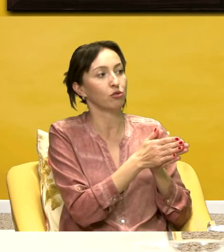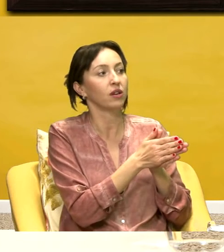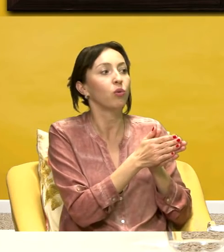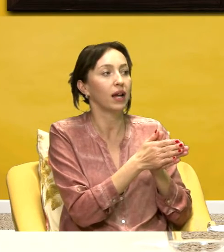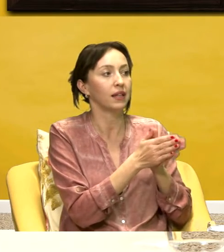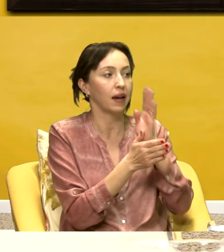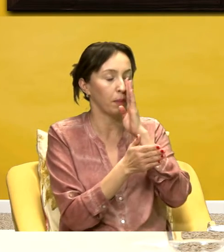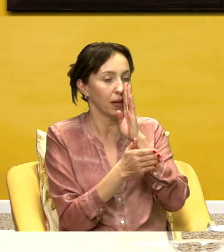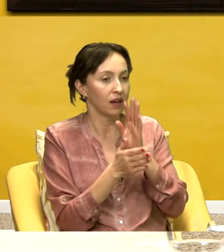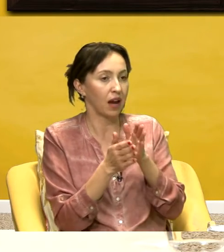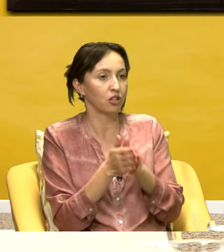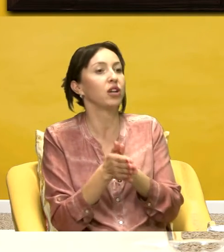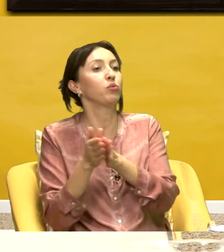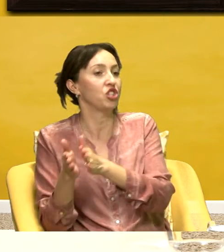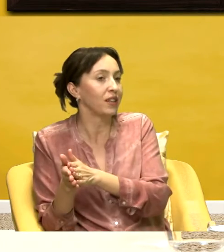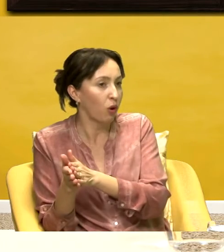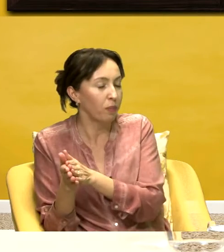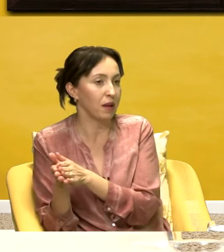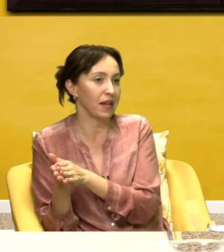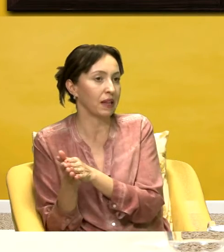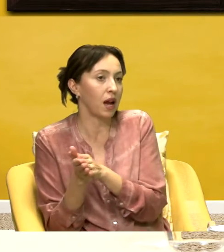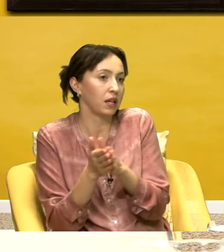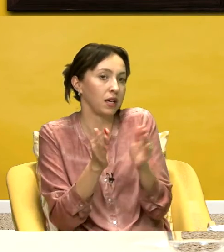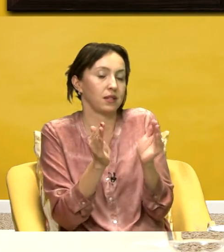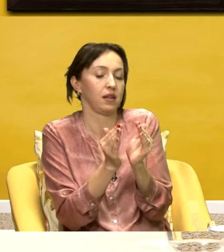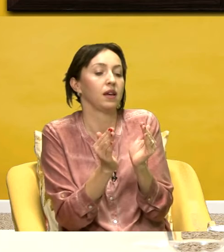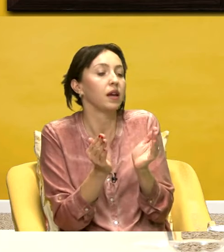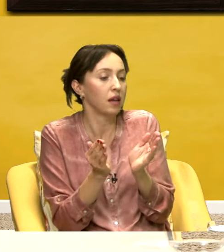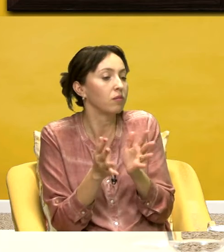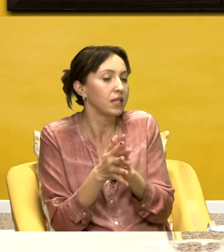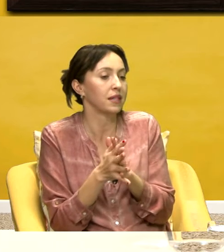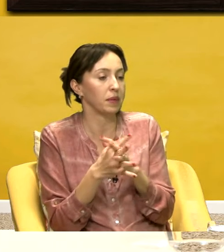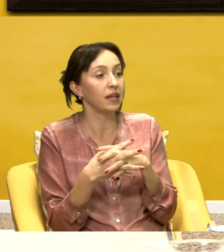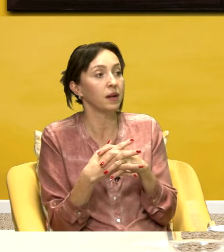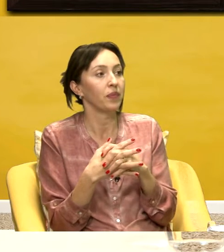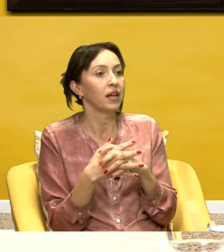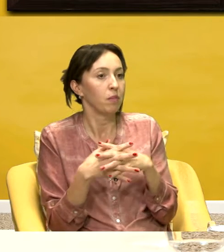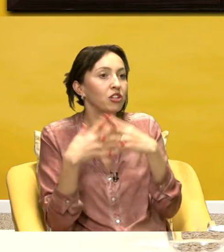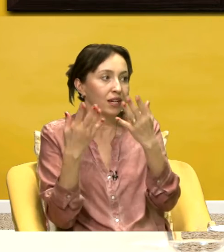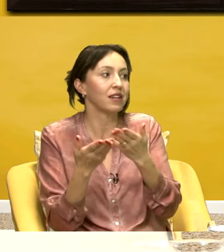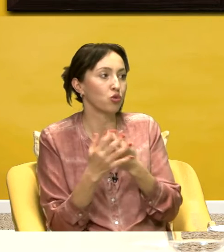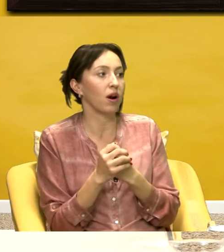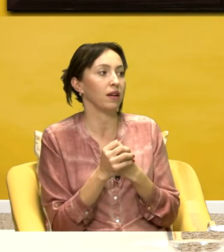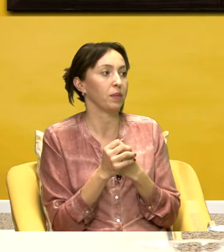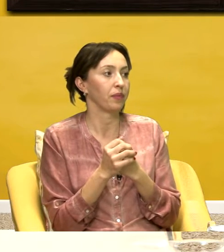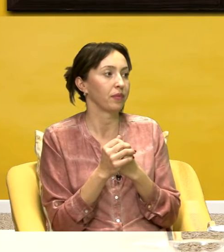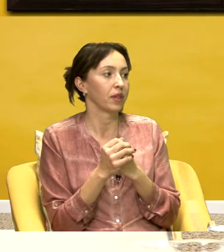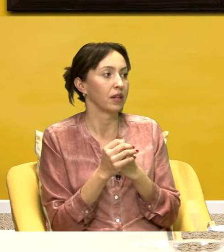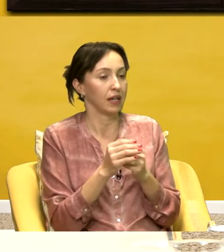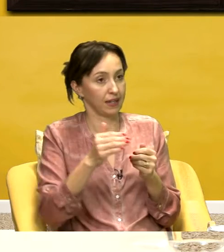ajutor de persoană cu handicap. Acel buget complementar este mic, merge către